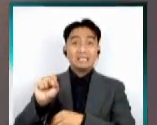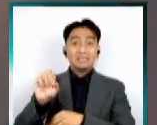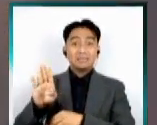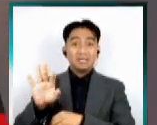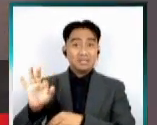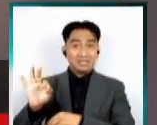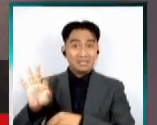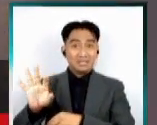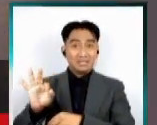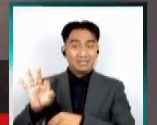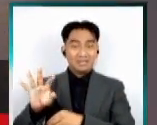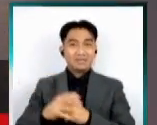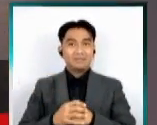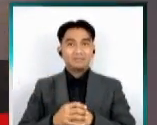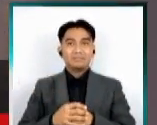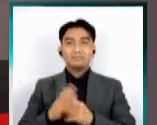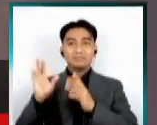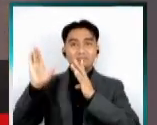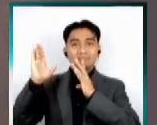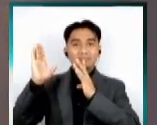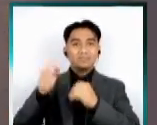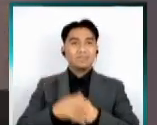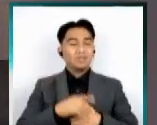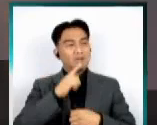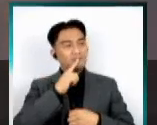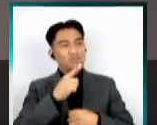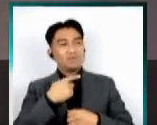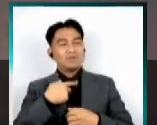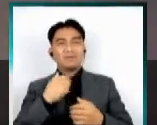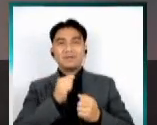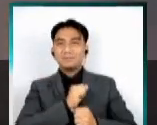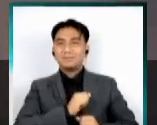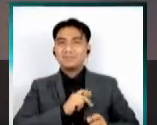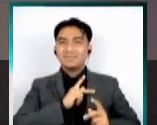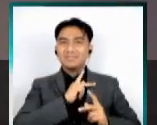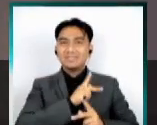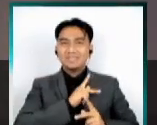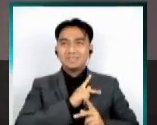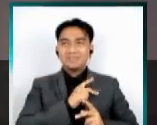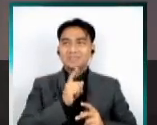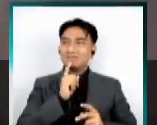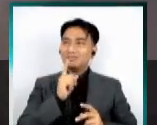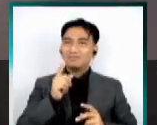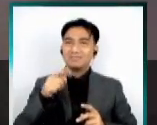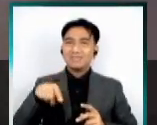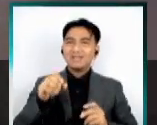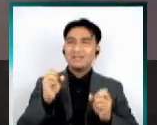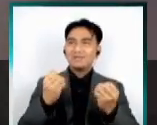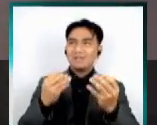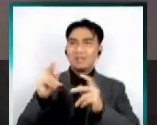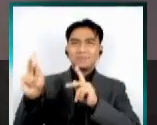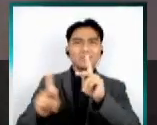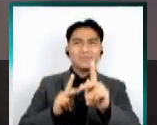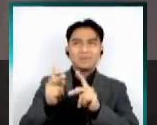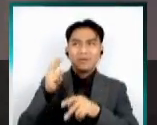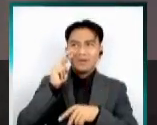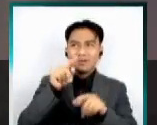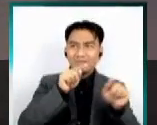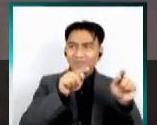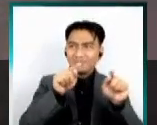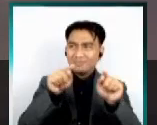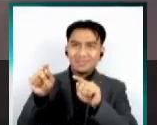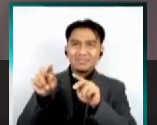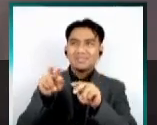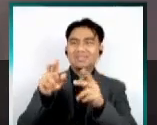They sounded really great and I'm really appreciative that they did that. Yeah, a lot of people, I've saw a lot of people from the Philippines